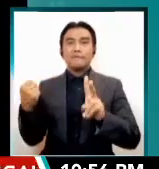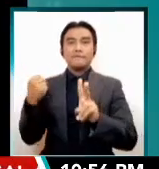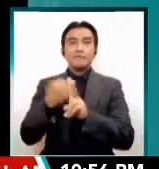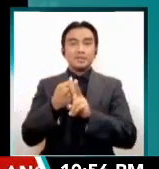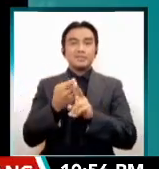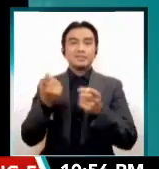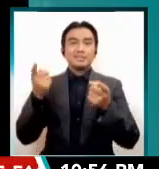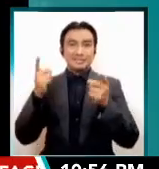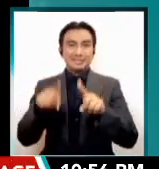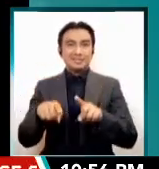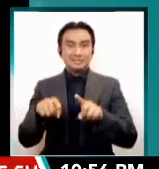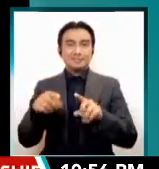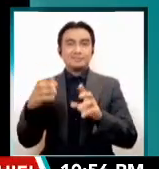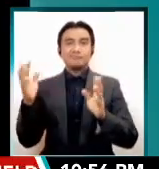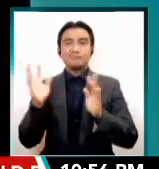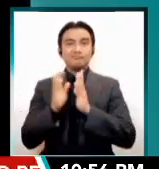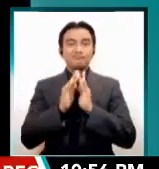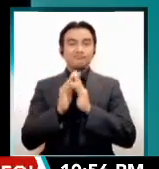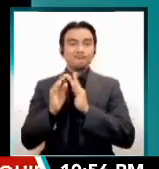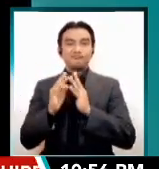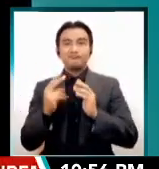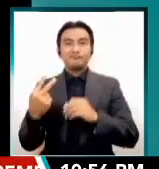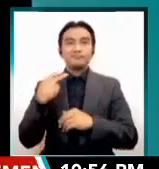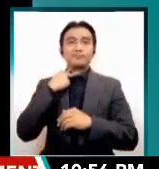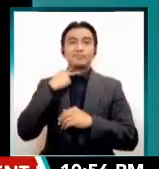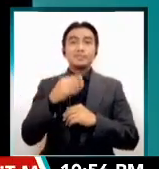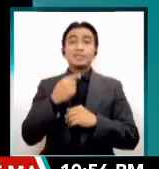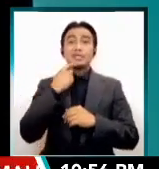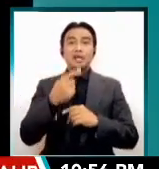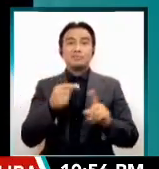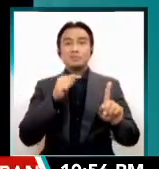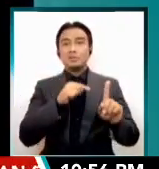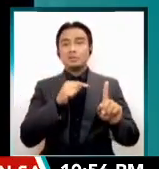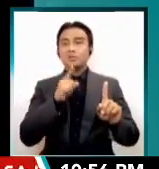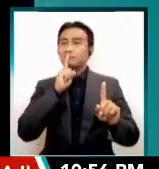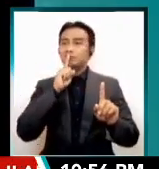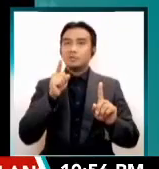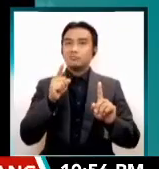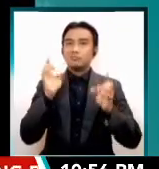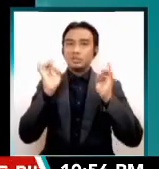sinabi ni Scott na hindi niya alam na malala na pala ang sitwasyon.